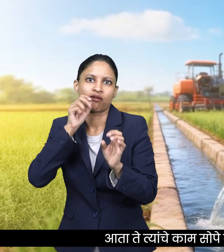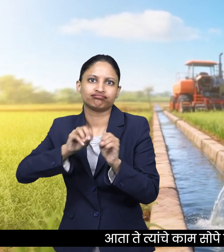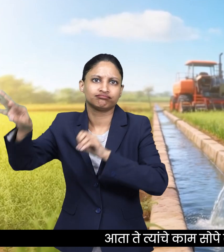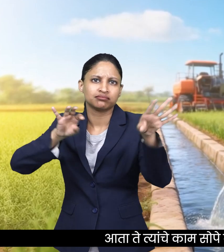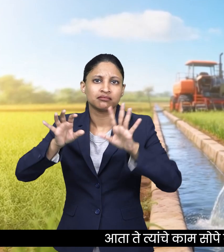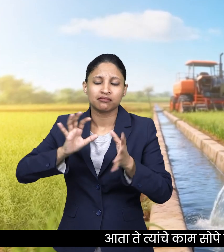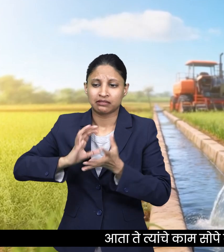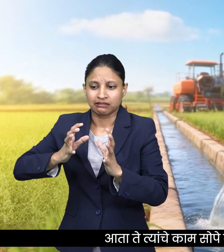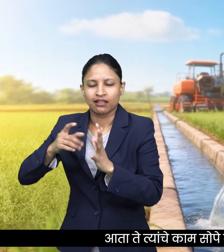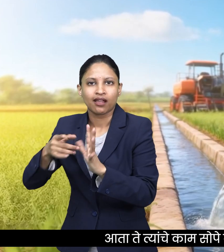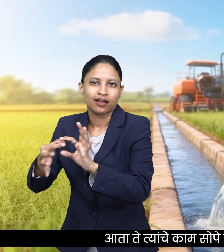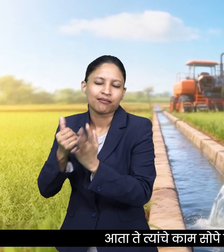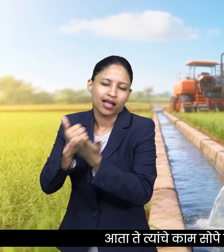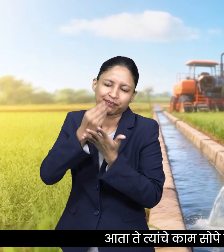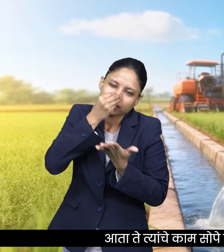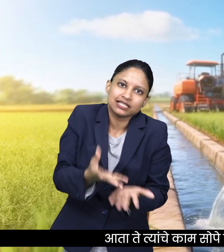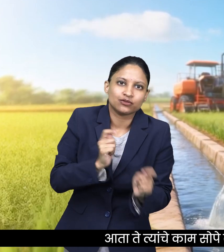करतात.